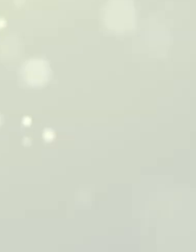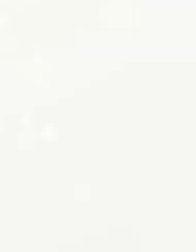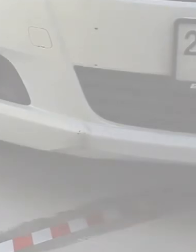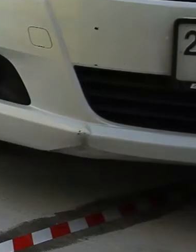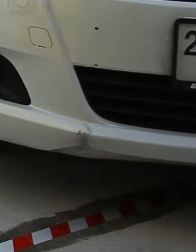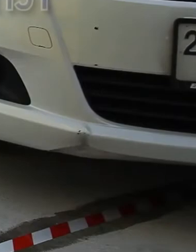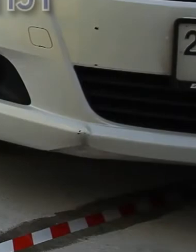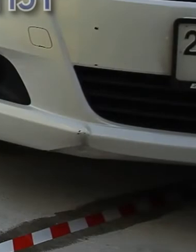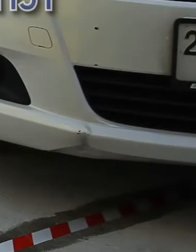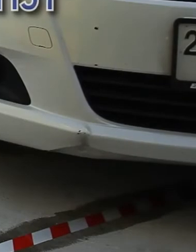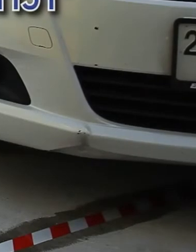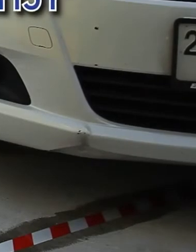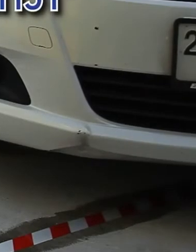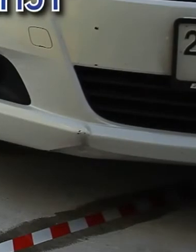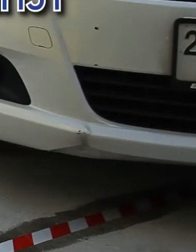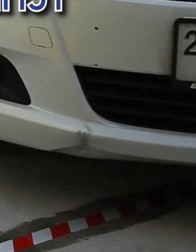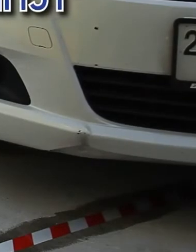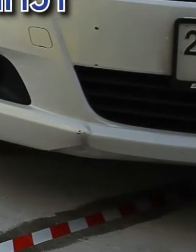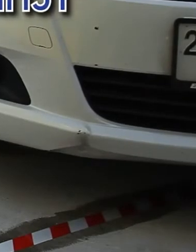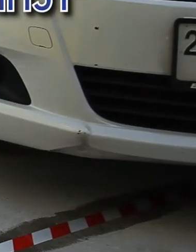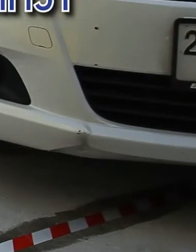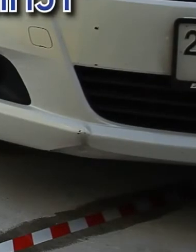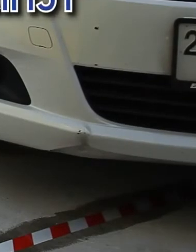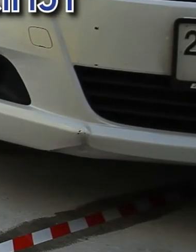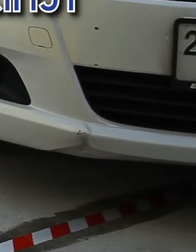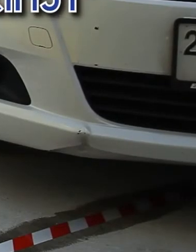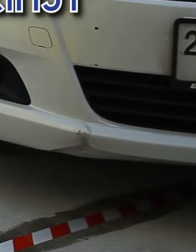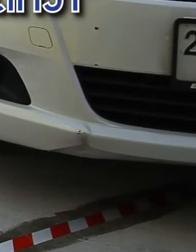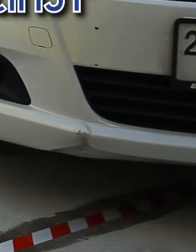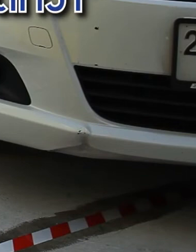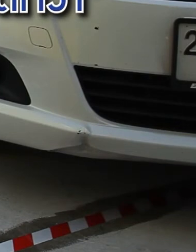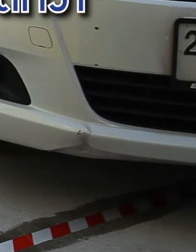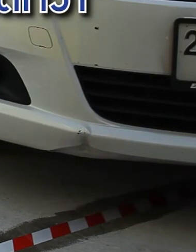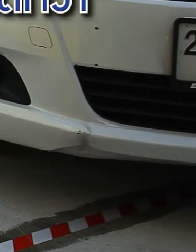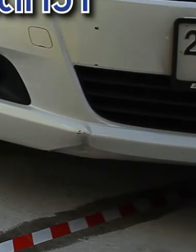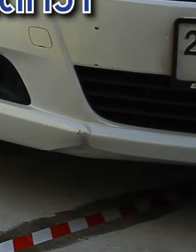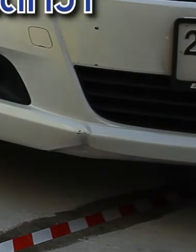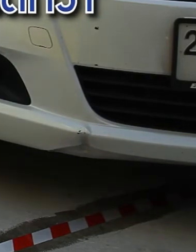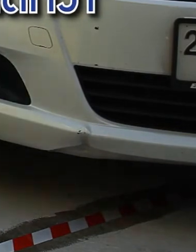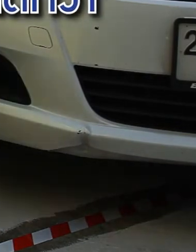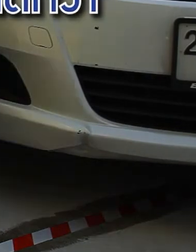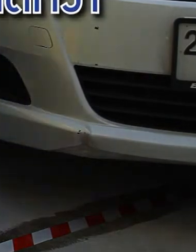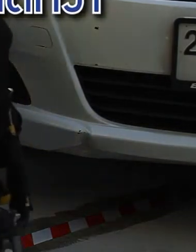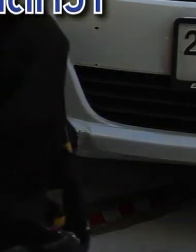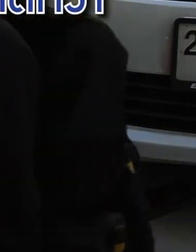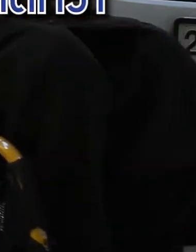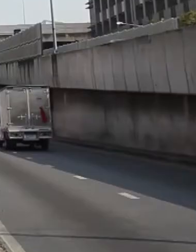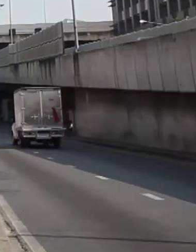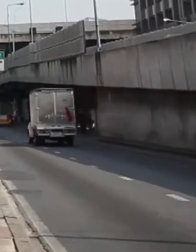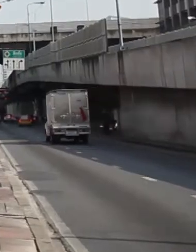ส่วนต่างๆที่แตกต่างกันออกไปอย่างลงตัวและการจัดการปัญหาเฉพาะหน้าอย่างมืออาชีพด้วย